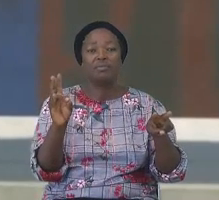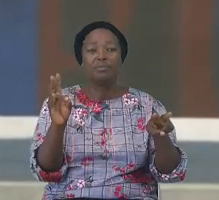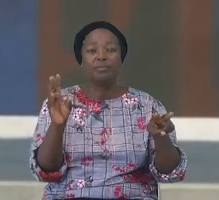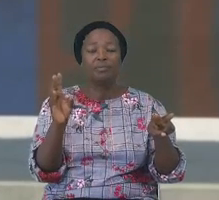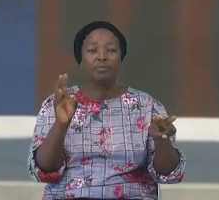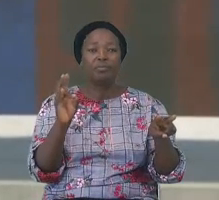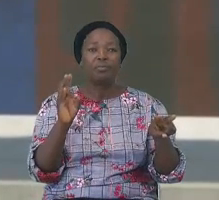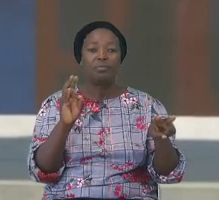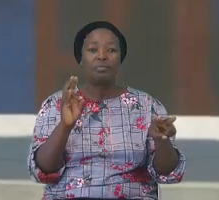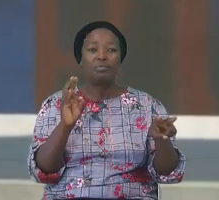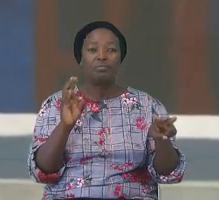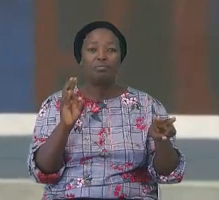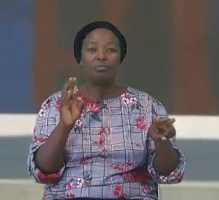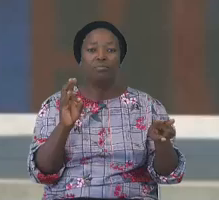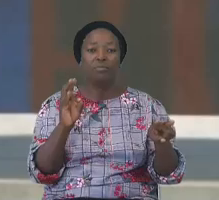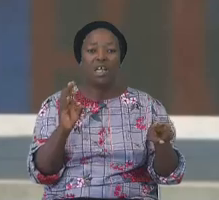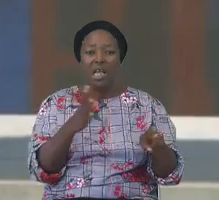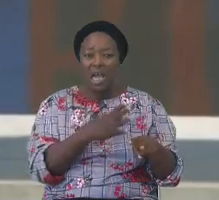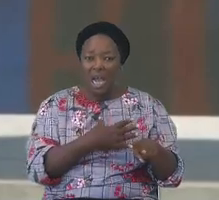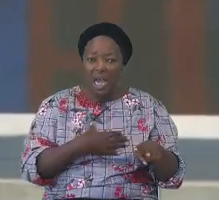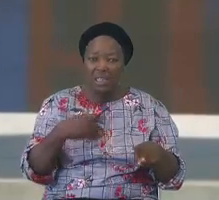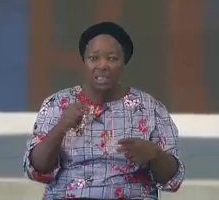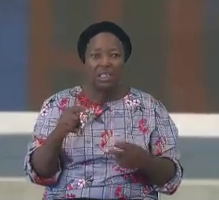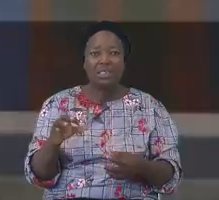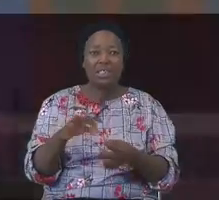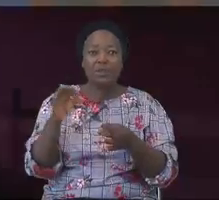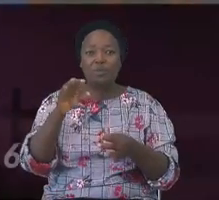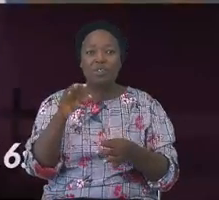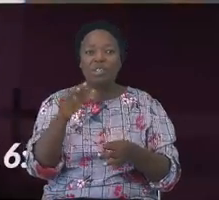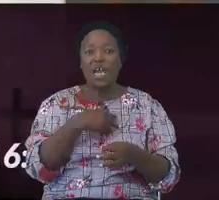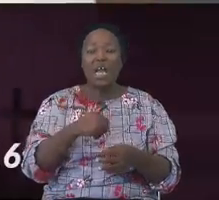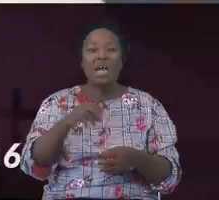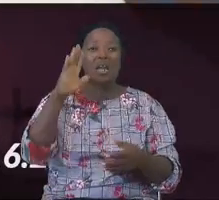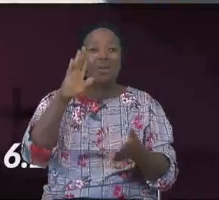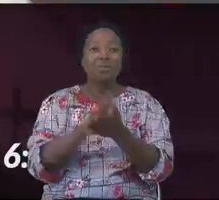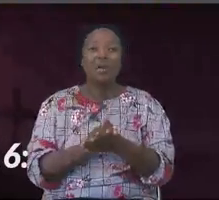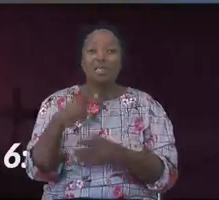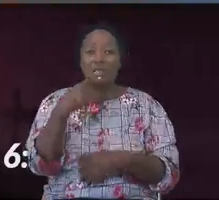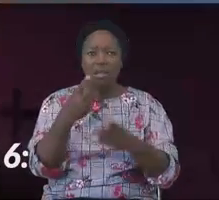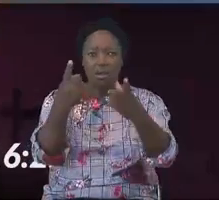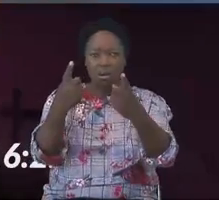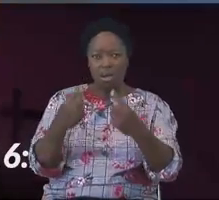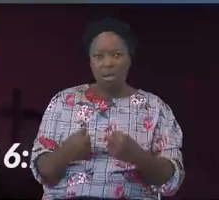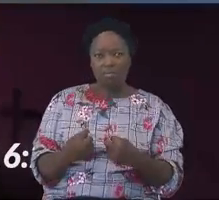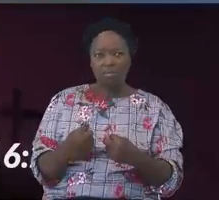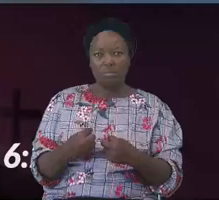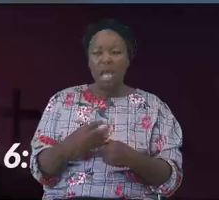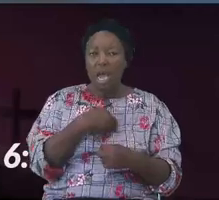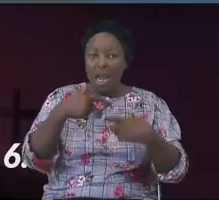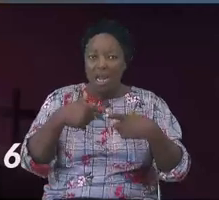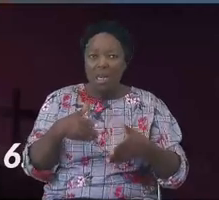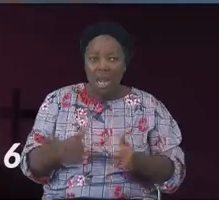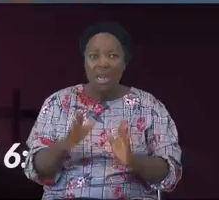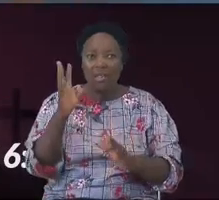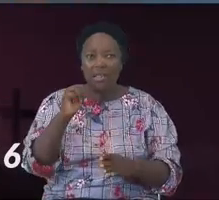22, verset 17, Apocalypse 22, verset 17,